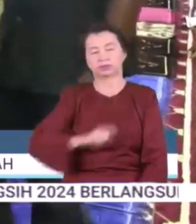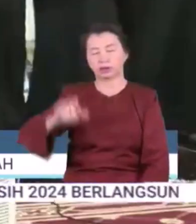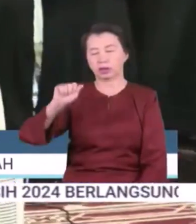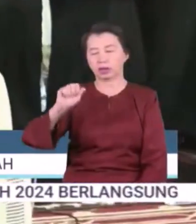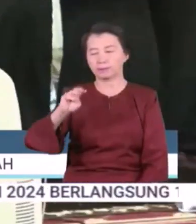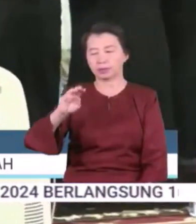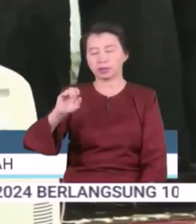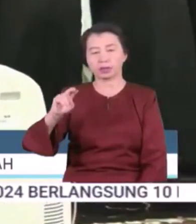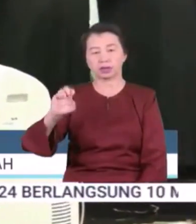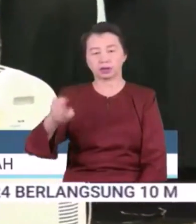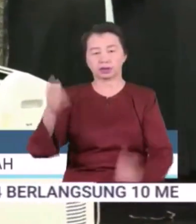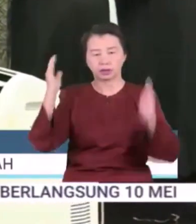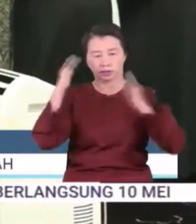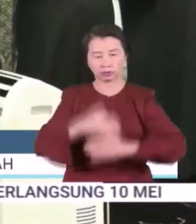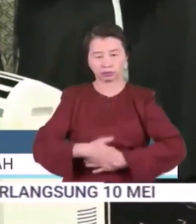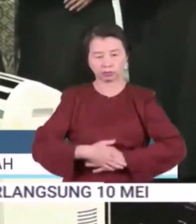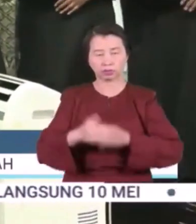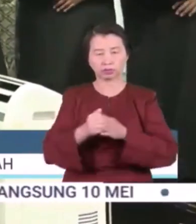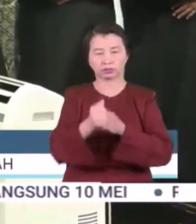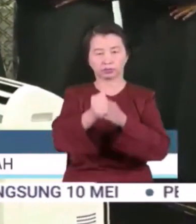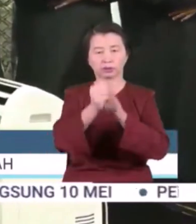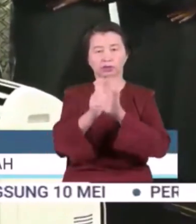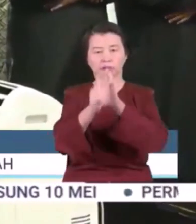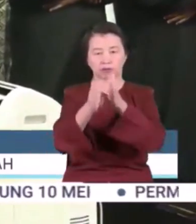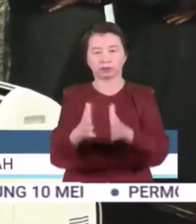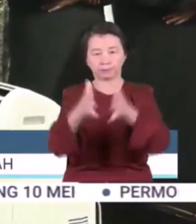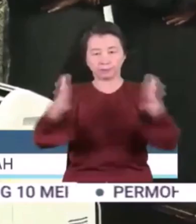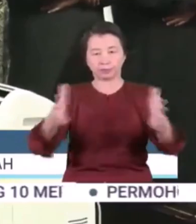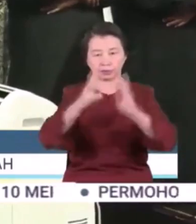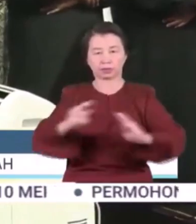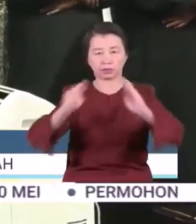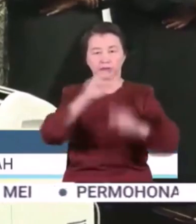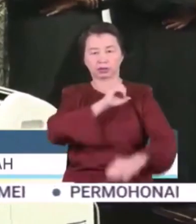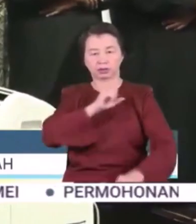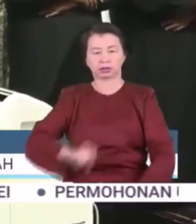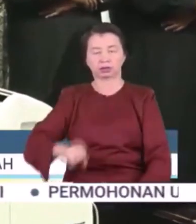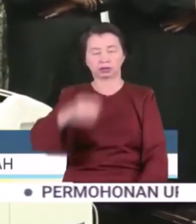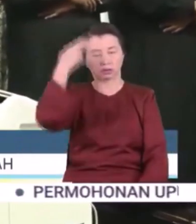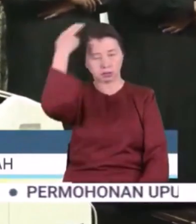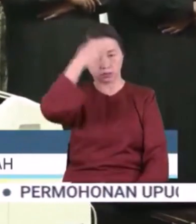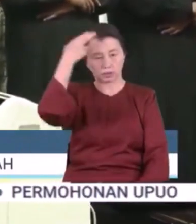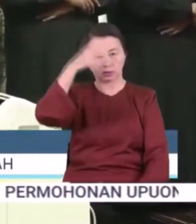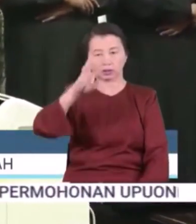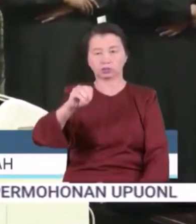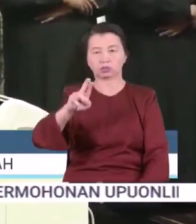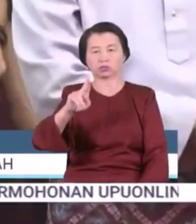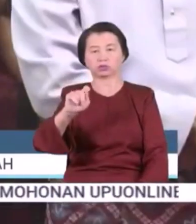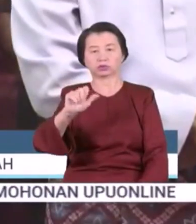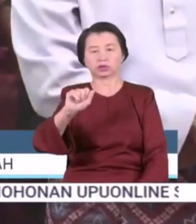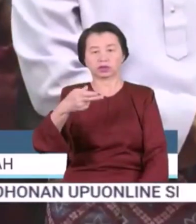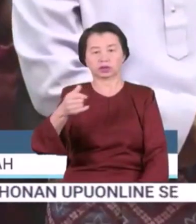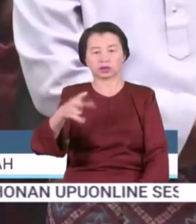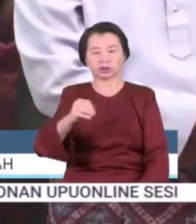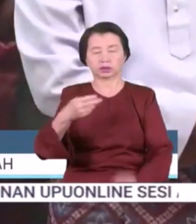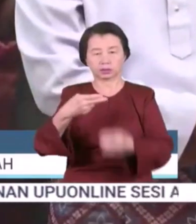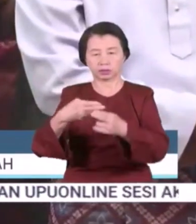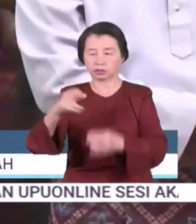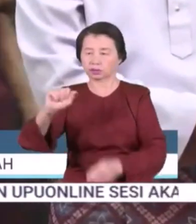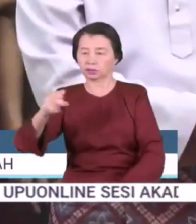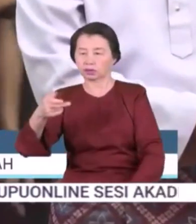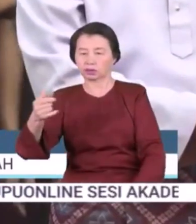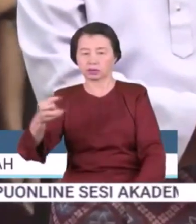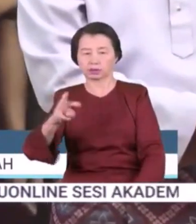iskandariia solat sunat aidil fitri dipimpin imam besar Masjid Sultan Haji Ahmad Shah al-mustain Billah Ahmad Hakim